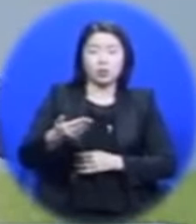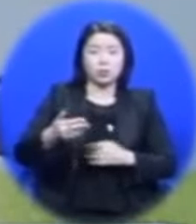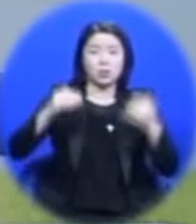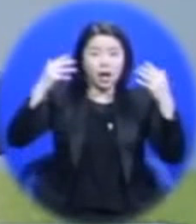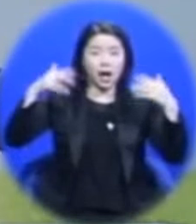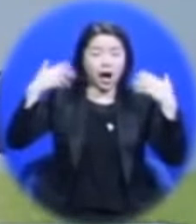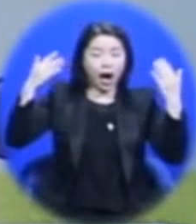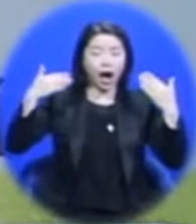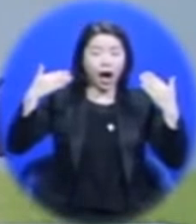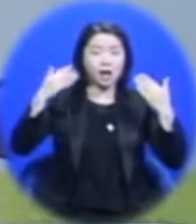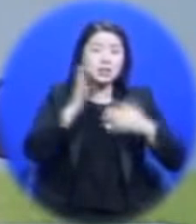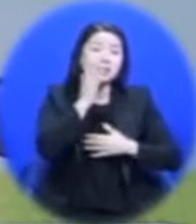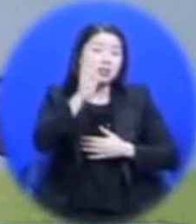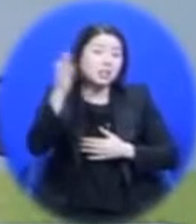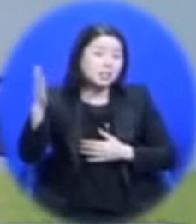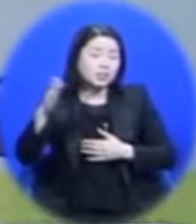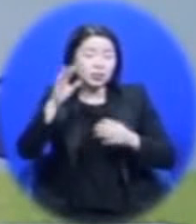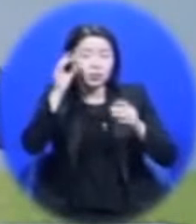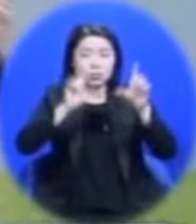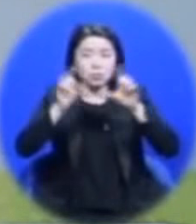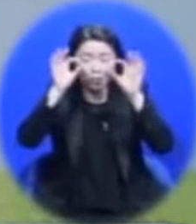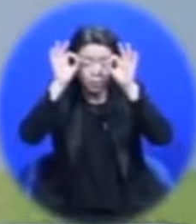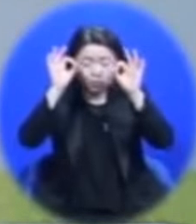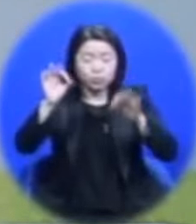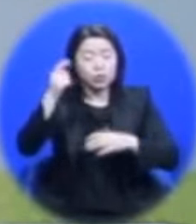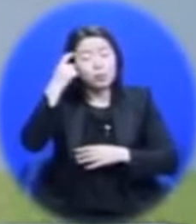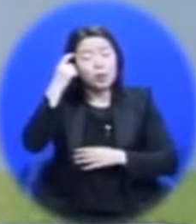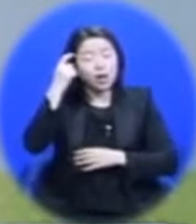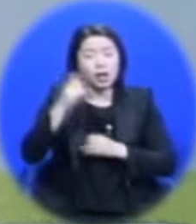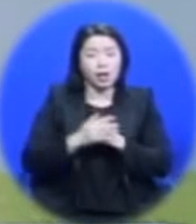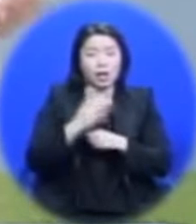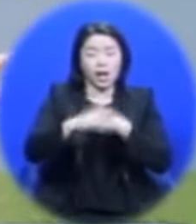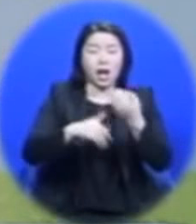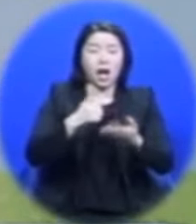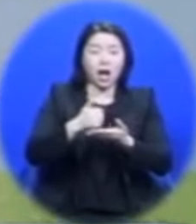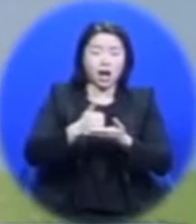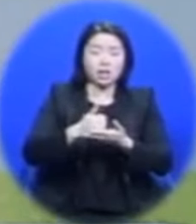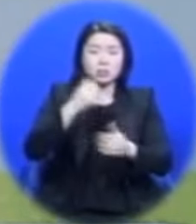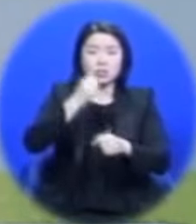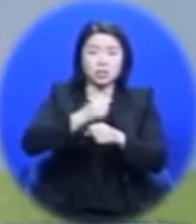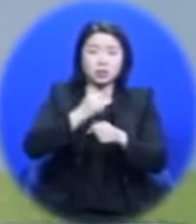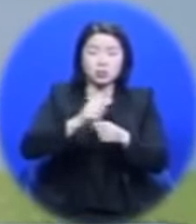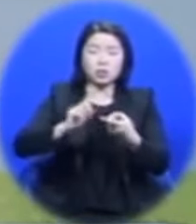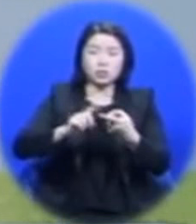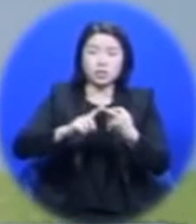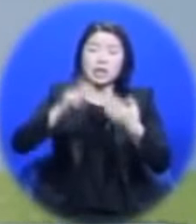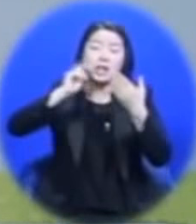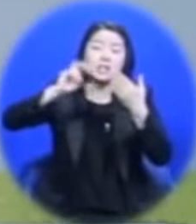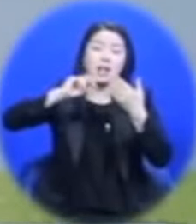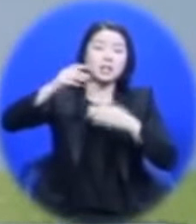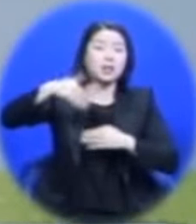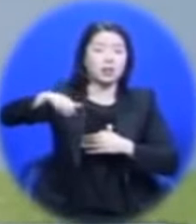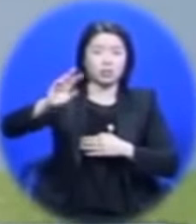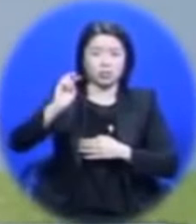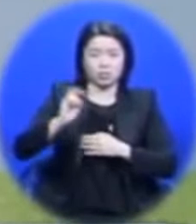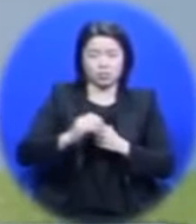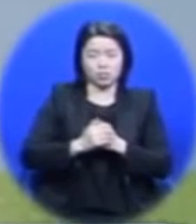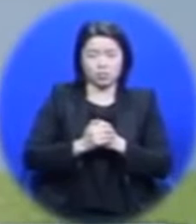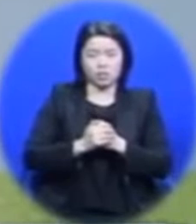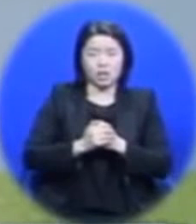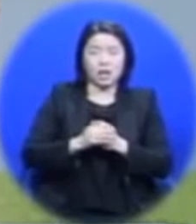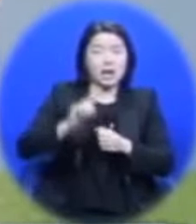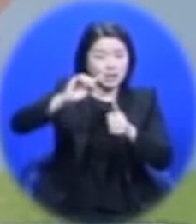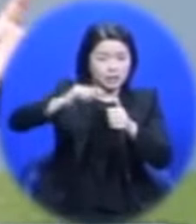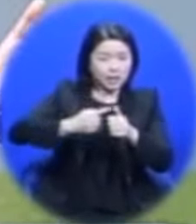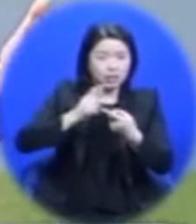단풍 구경 왜 가세요? 하나님의 창조하심을 찬양하러 가는 겁니다. 하나님이 창조하신 자연을